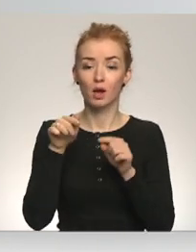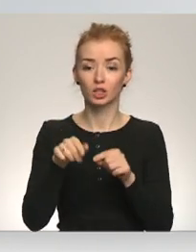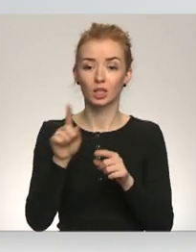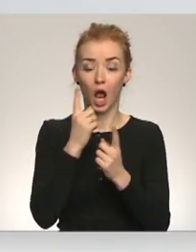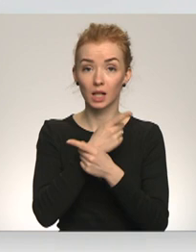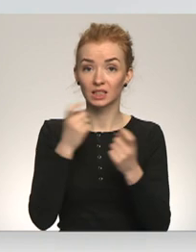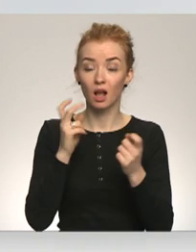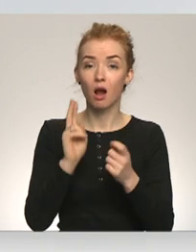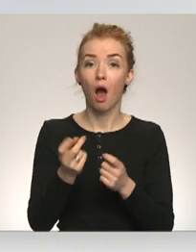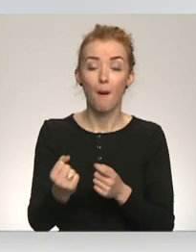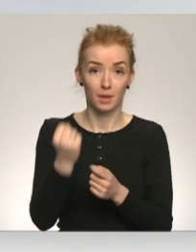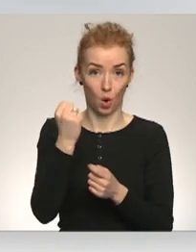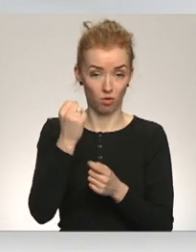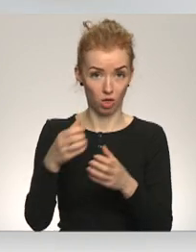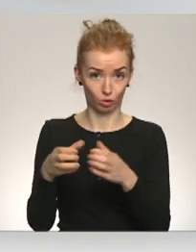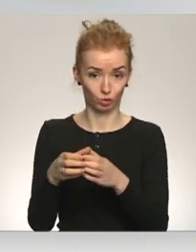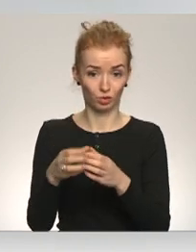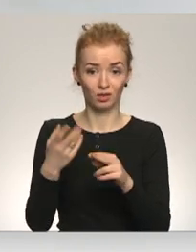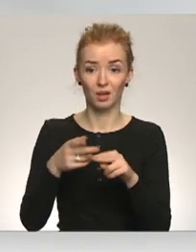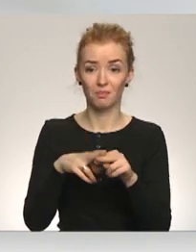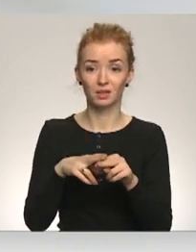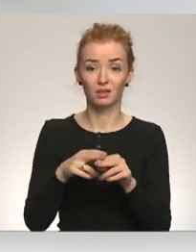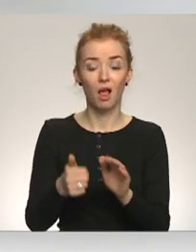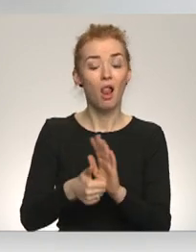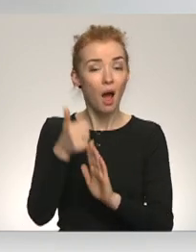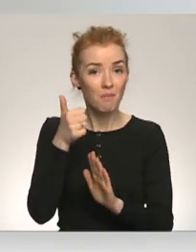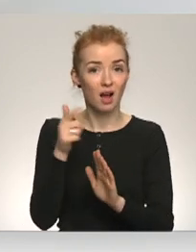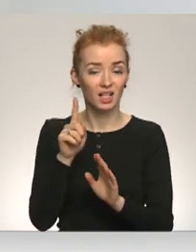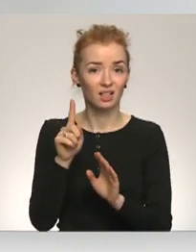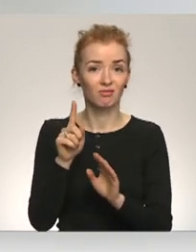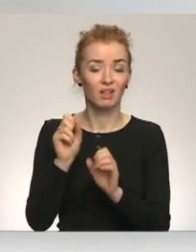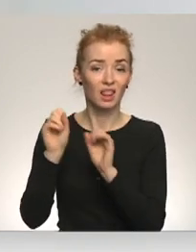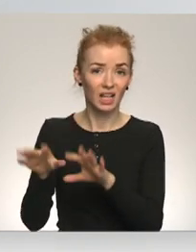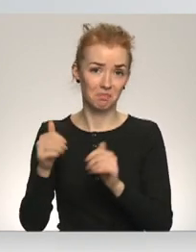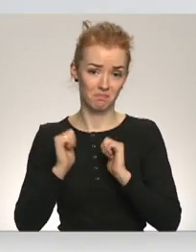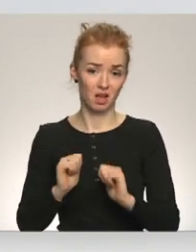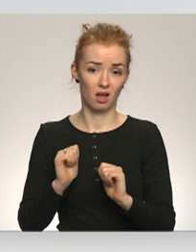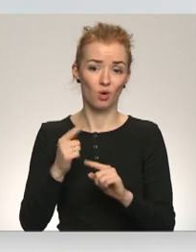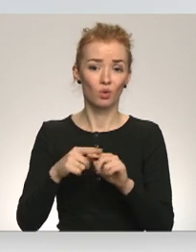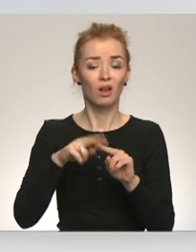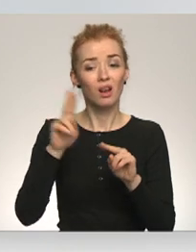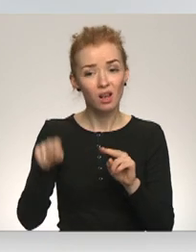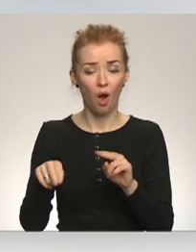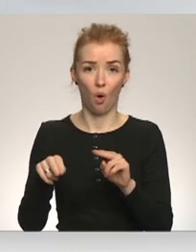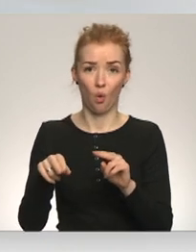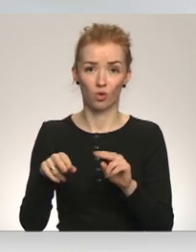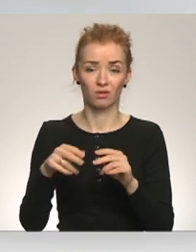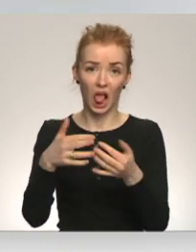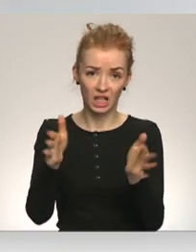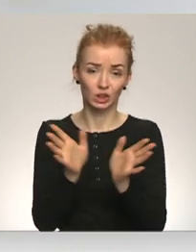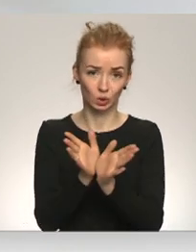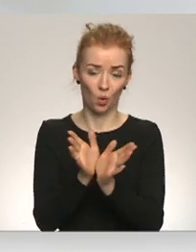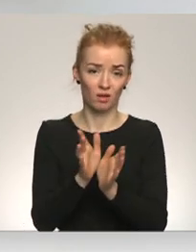par apdraudētu. Līdz ar to patiesībā labāk būtu likt viņš mierā un ļaut līdzot nevis